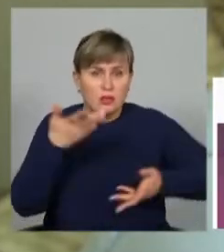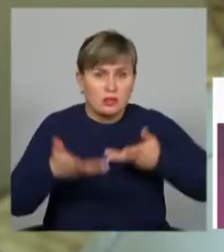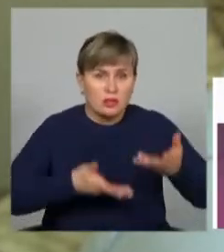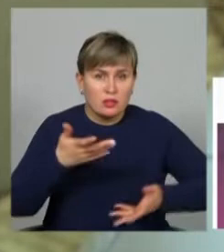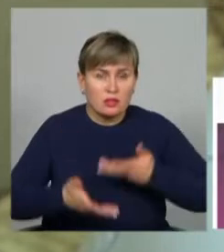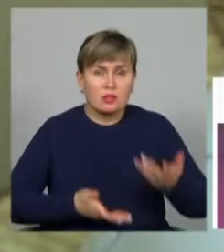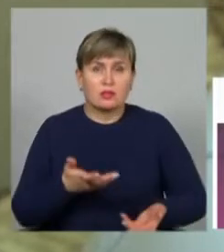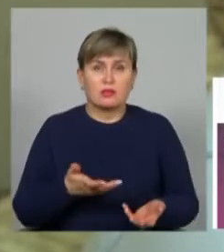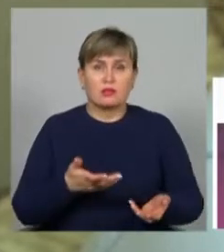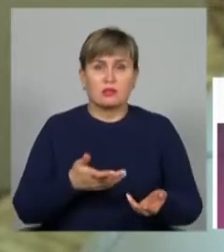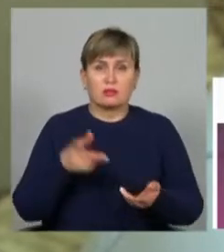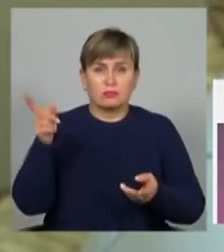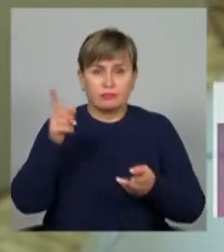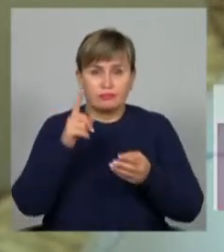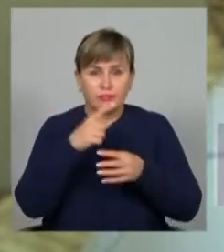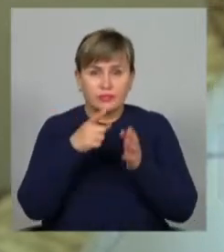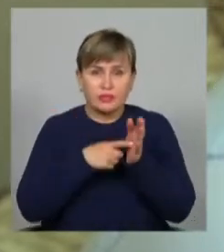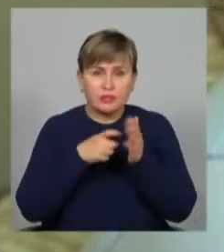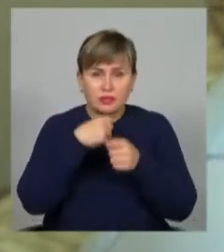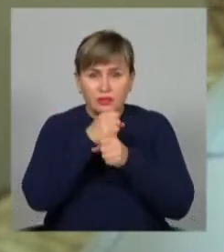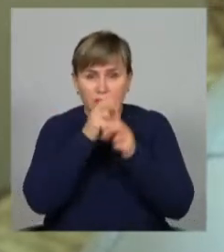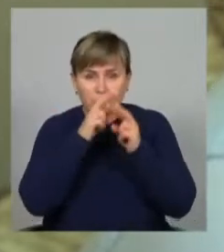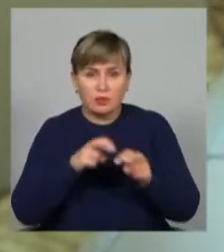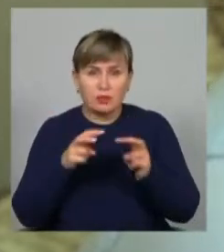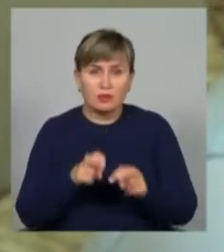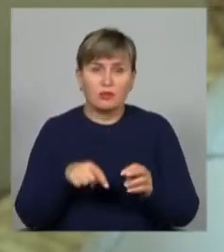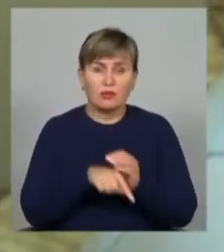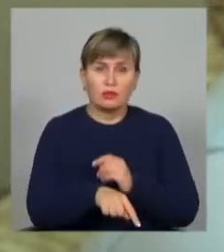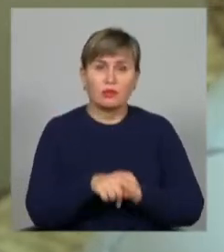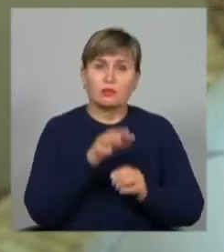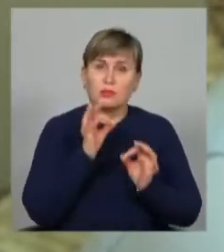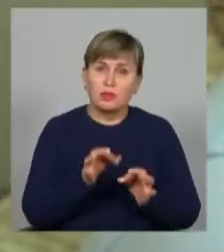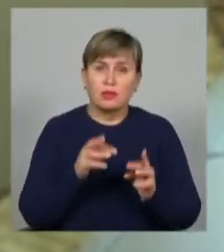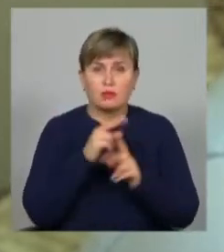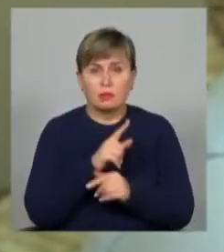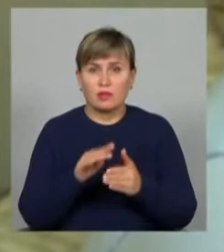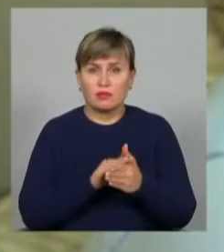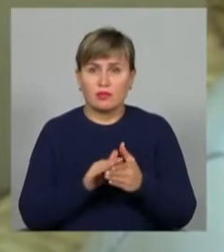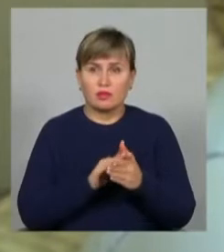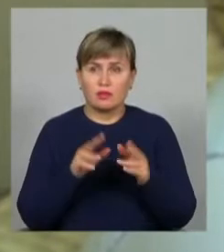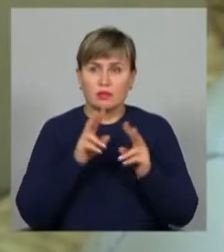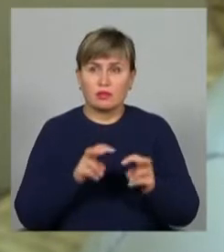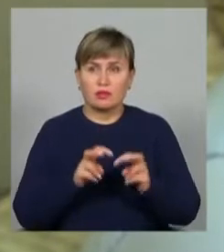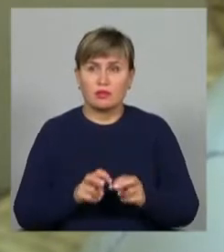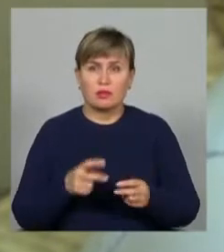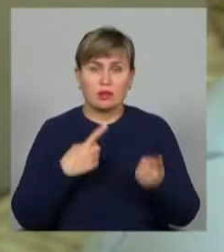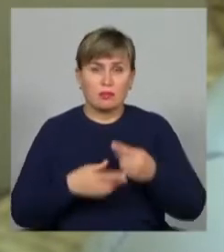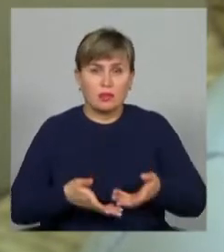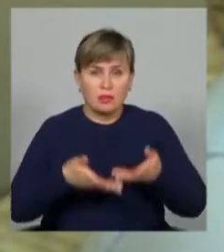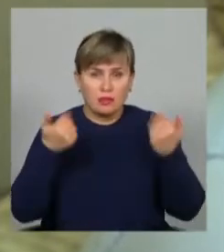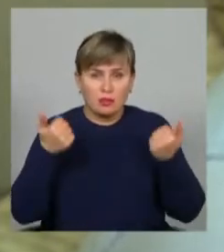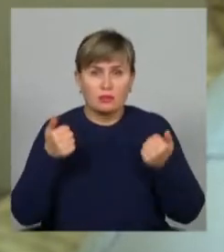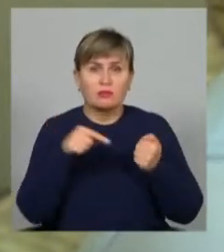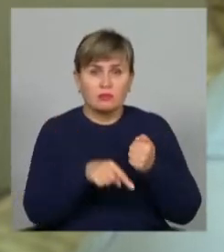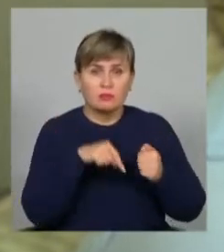все это видеть. И два раза подтверждать личность, то есть когда вскрыли его обратно, опять